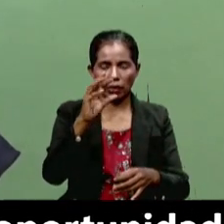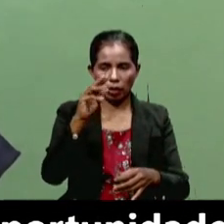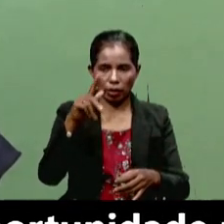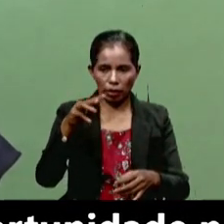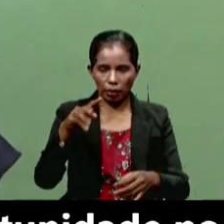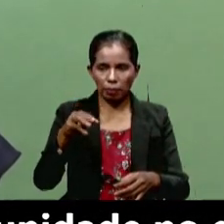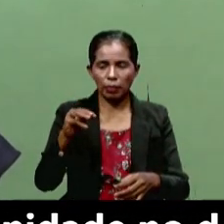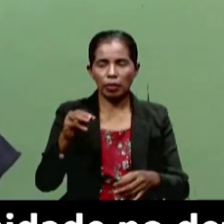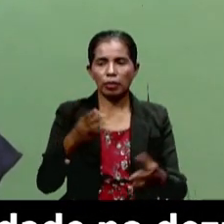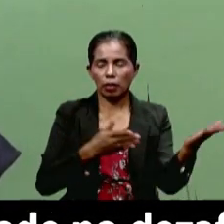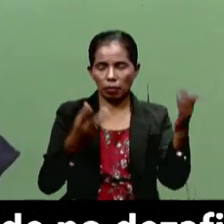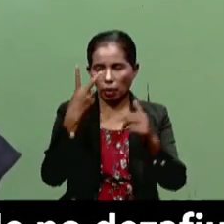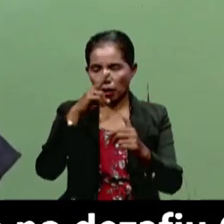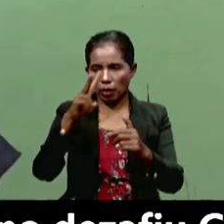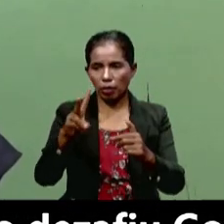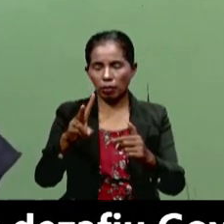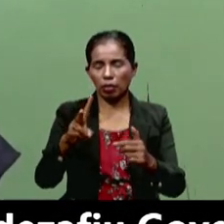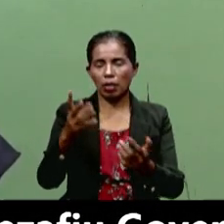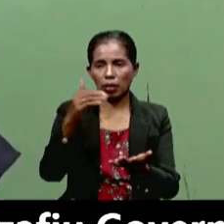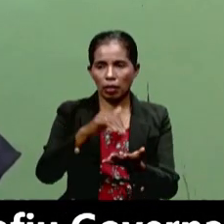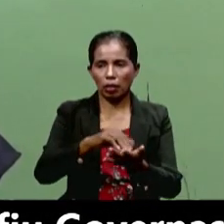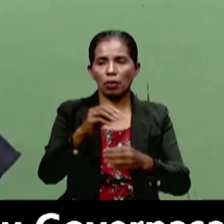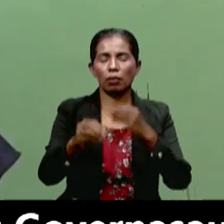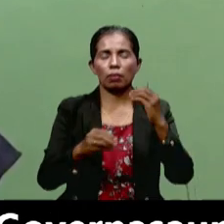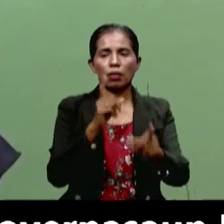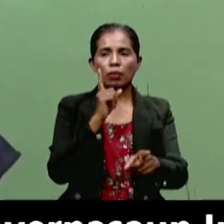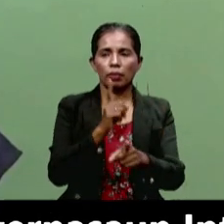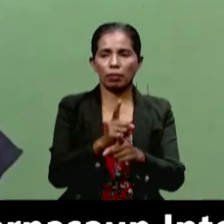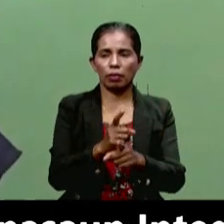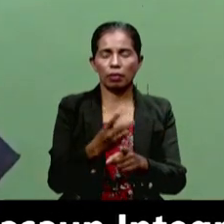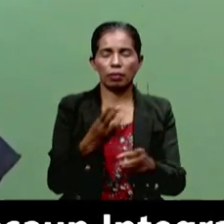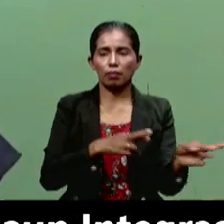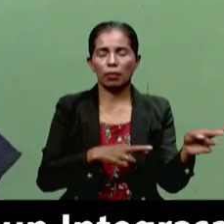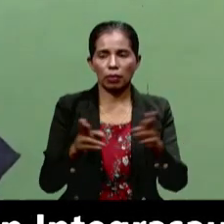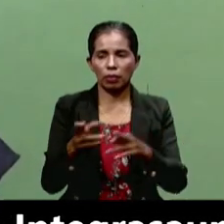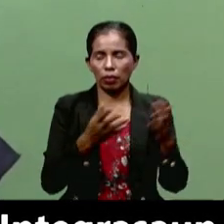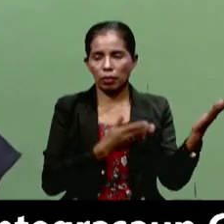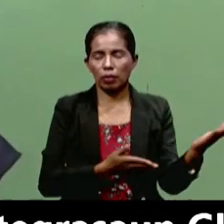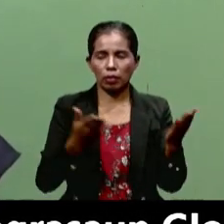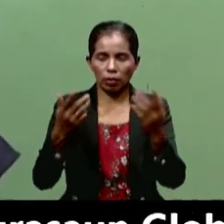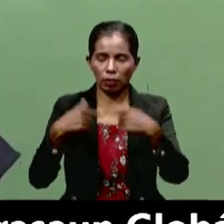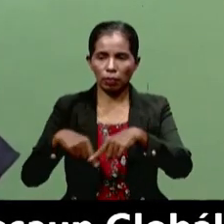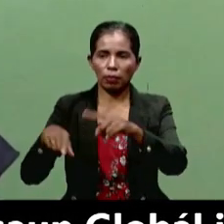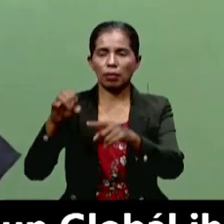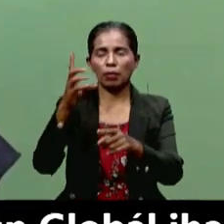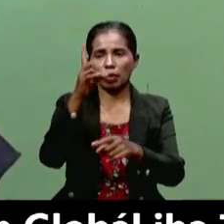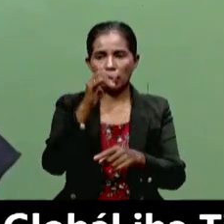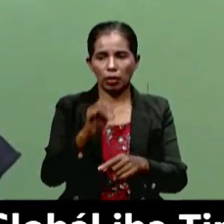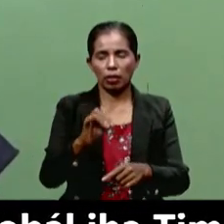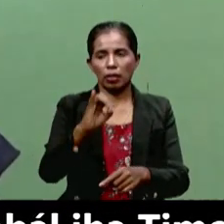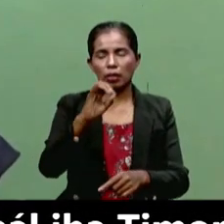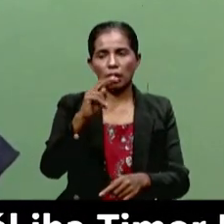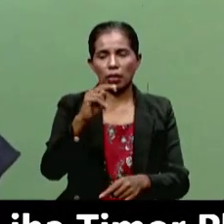Wahai resira tomai, makasih halo verifikasi, kalau lo sotono, pronto si rasé apa fina fani pa iha dili ita